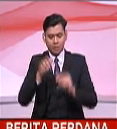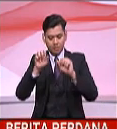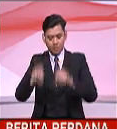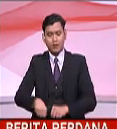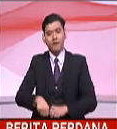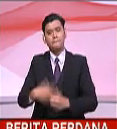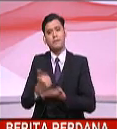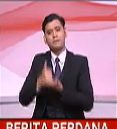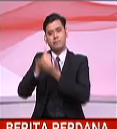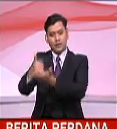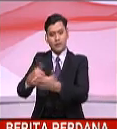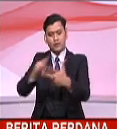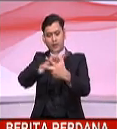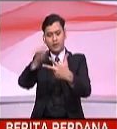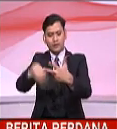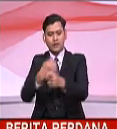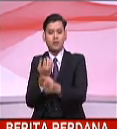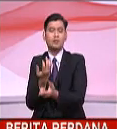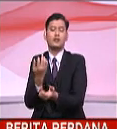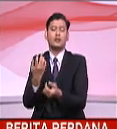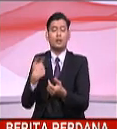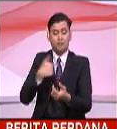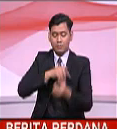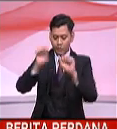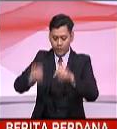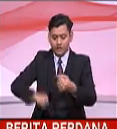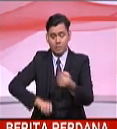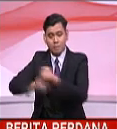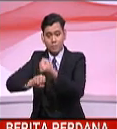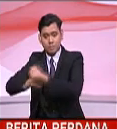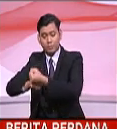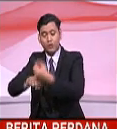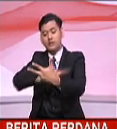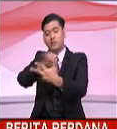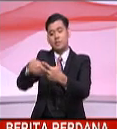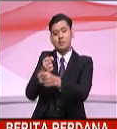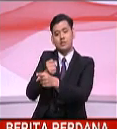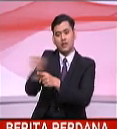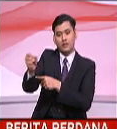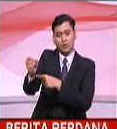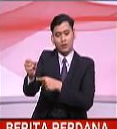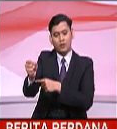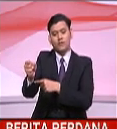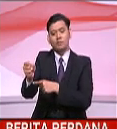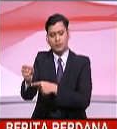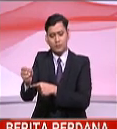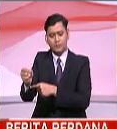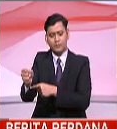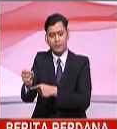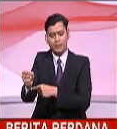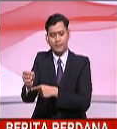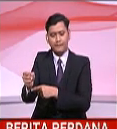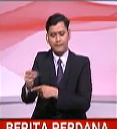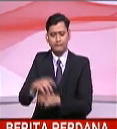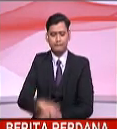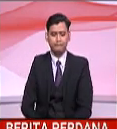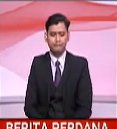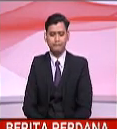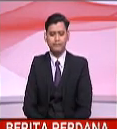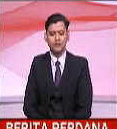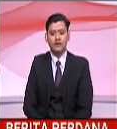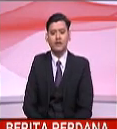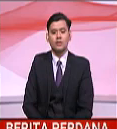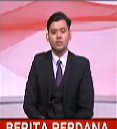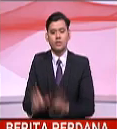remember me always supporting supply chain De Ai nindash ketiga Anda